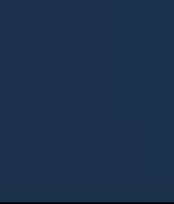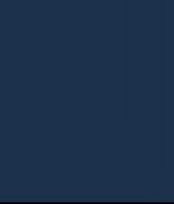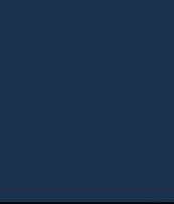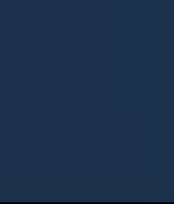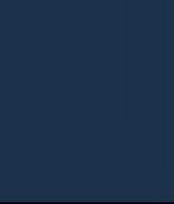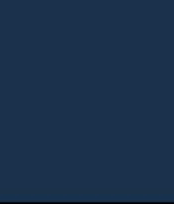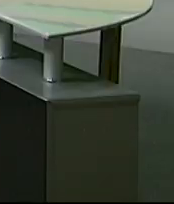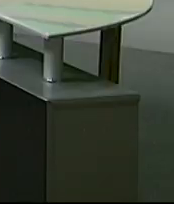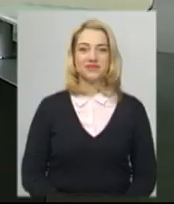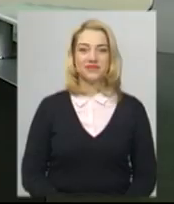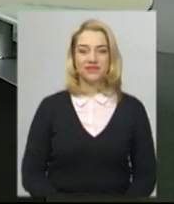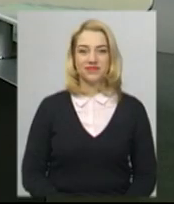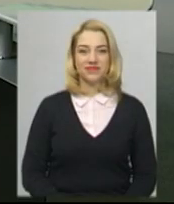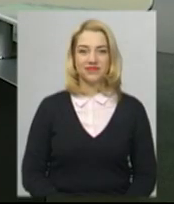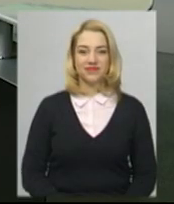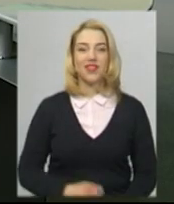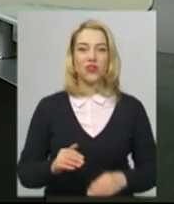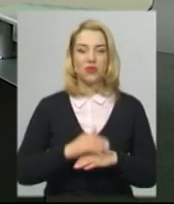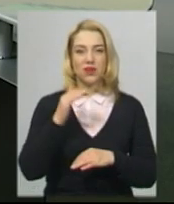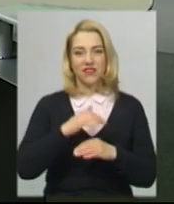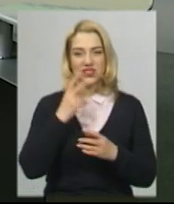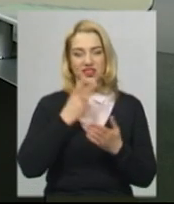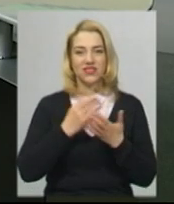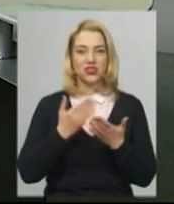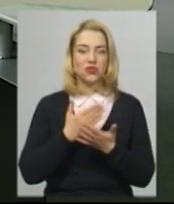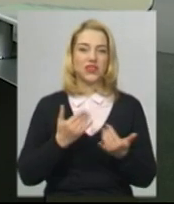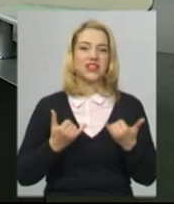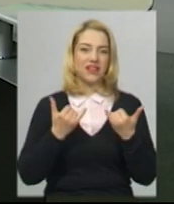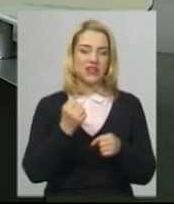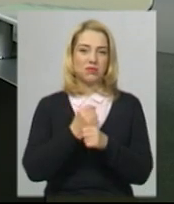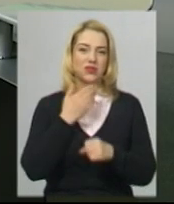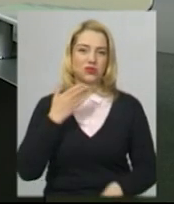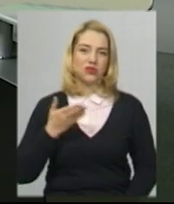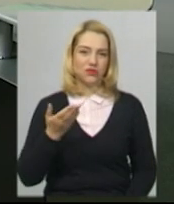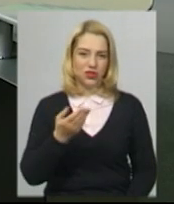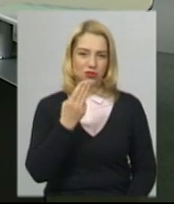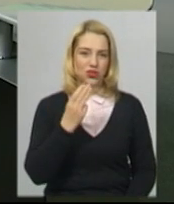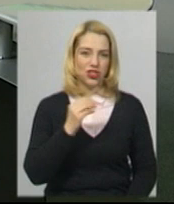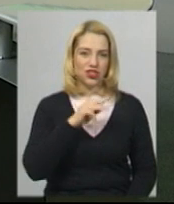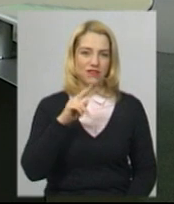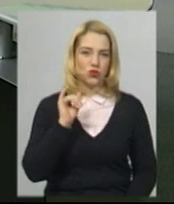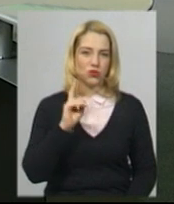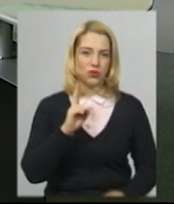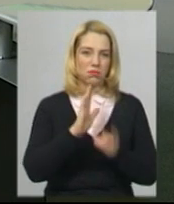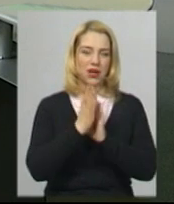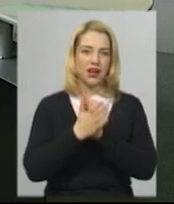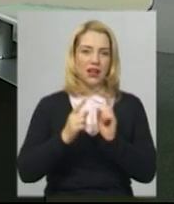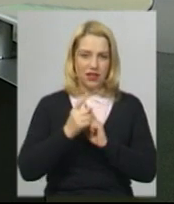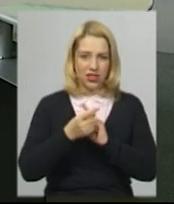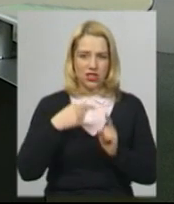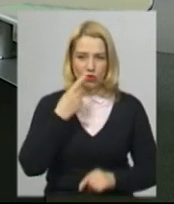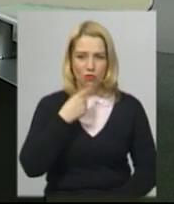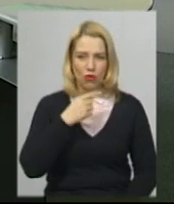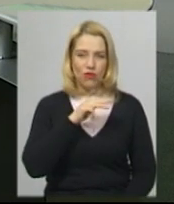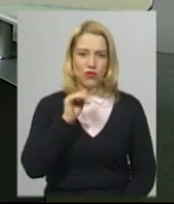Музика Доброго вечора, в ефірі новини. Для вас у студії працює ведуча Катерина Шевчук, на жест умову перекладає Оксана